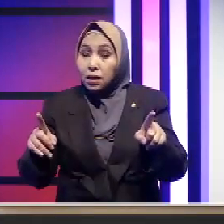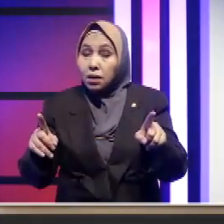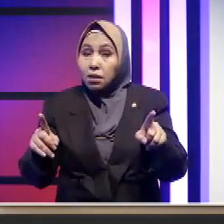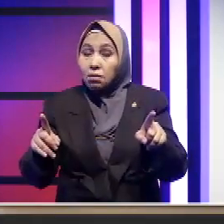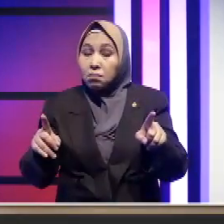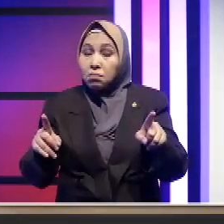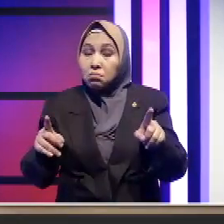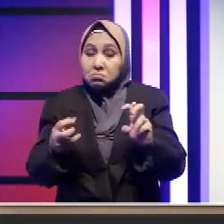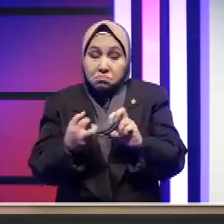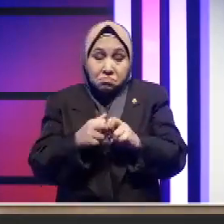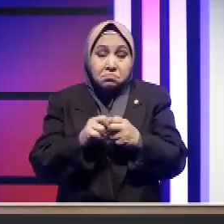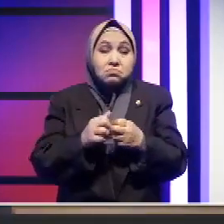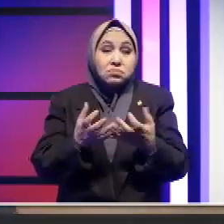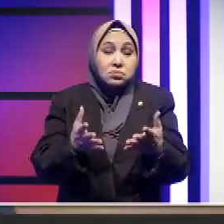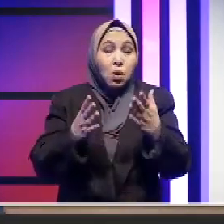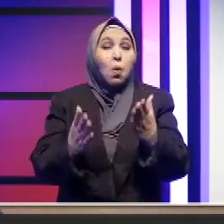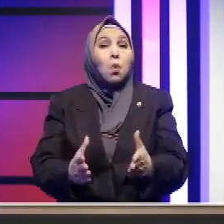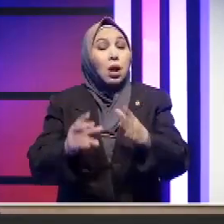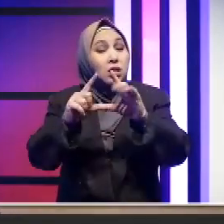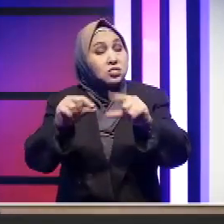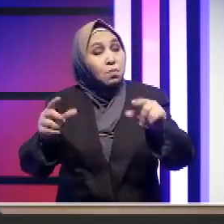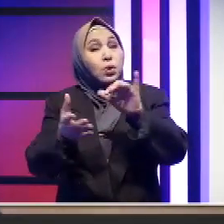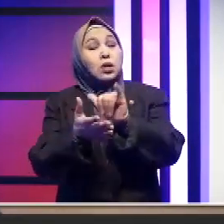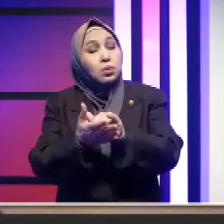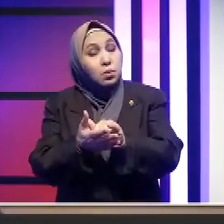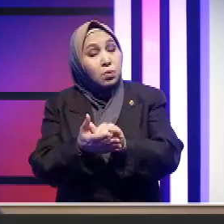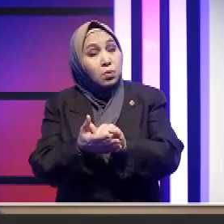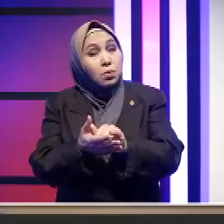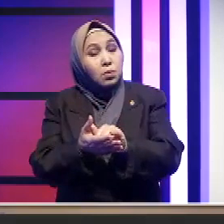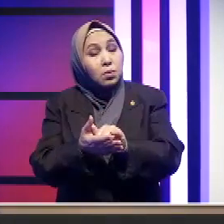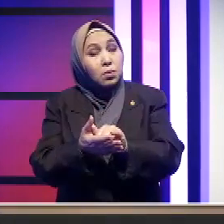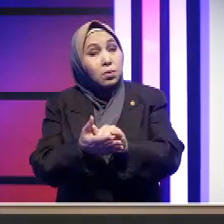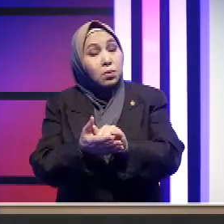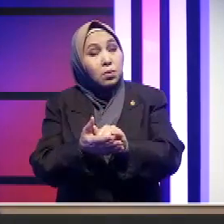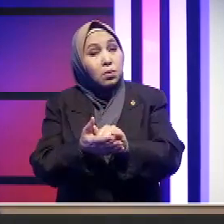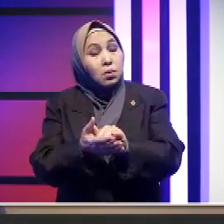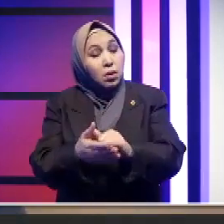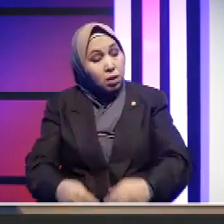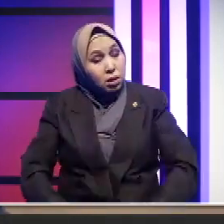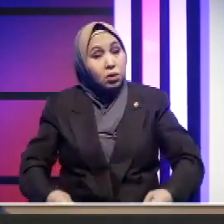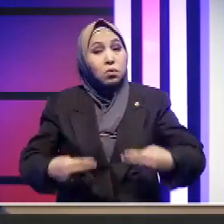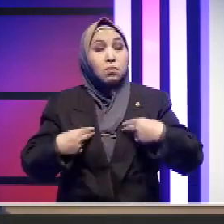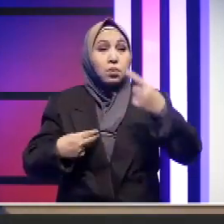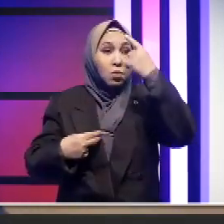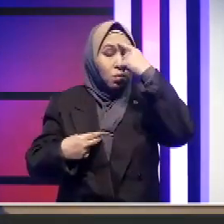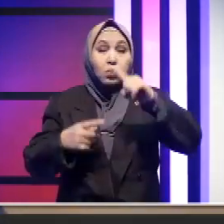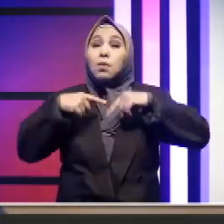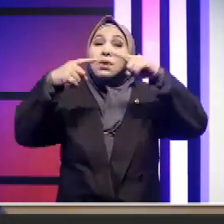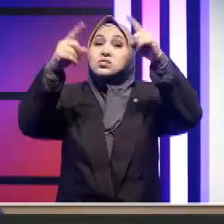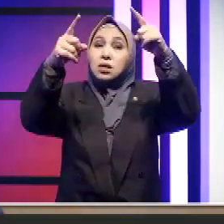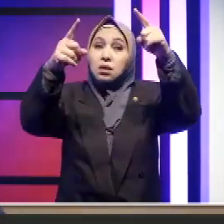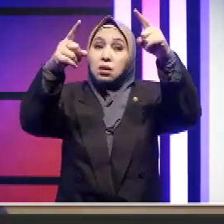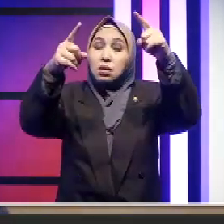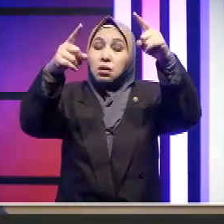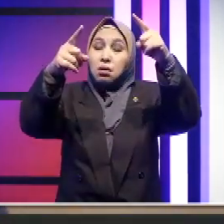file-nya masalahnya ini orange pong Tuh hai hidup untuk bercak Hai